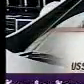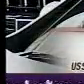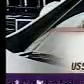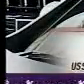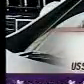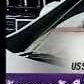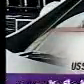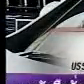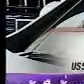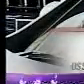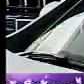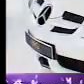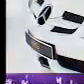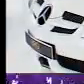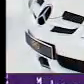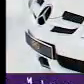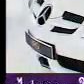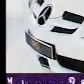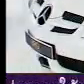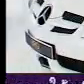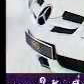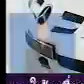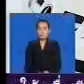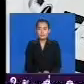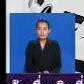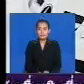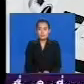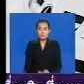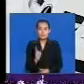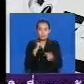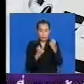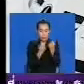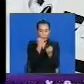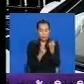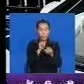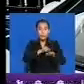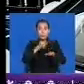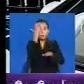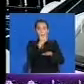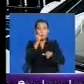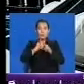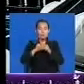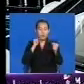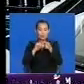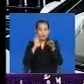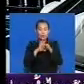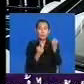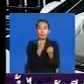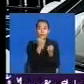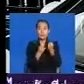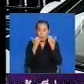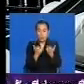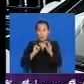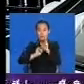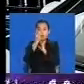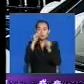สวัสดีครับเข้าสู่ช่วงของออโต้เวิลด์นะครับซึ่งจะได้พบกับผมรถสวยๆและข่าวความเคลื่อนไหวในแวดวงยานยนต์ครับซึ่งวันนี้เราจะมาเริ่มต้นกันที่